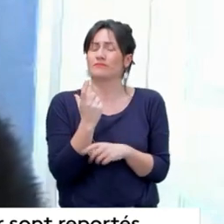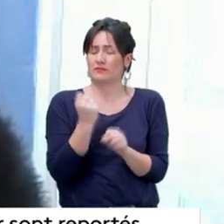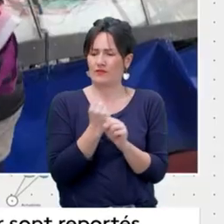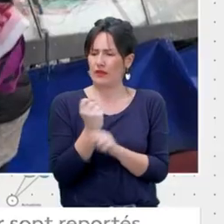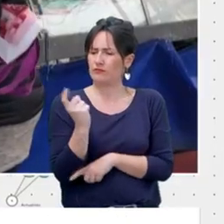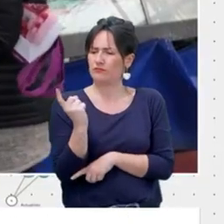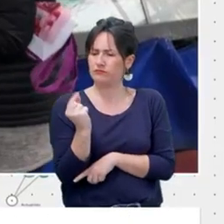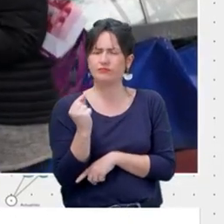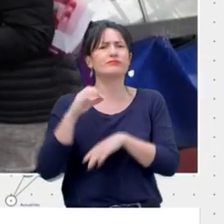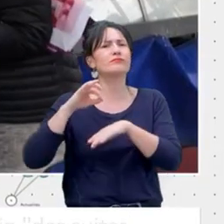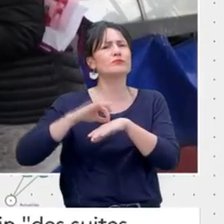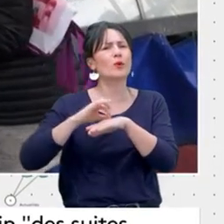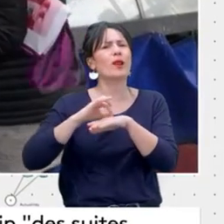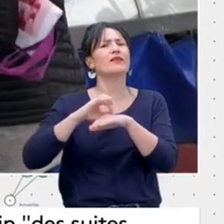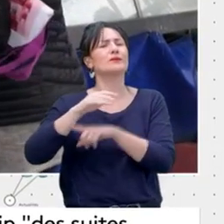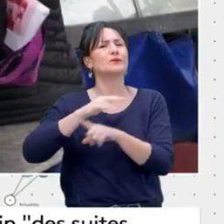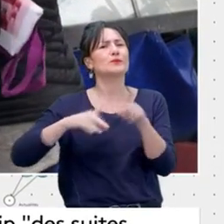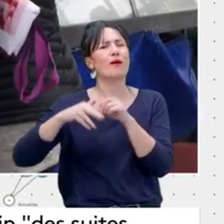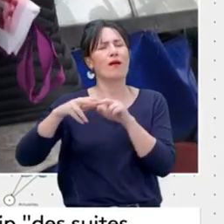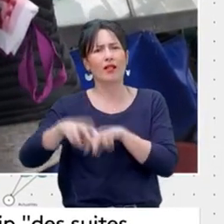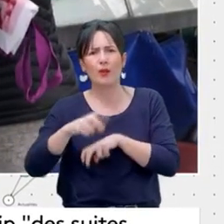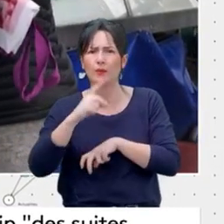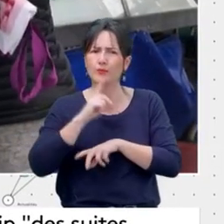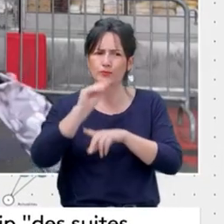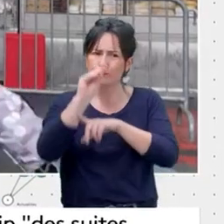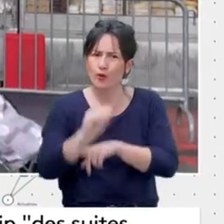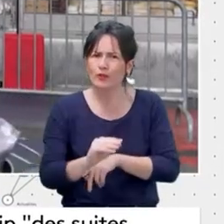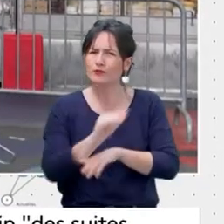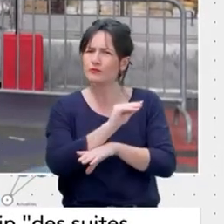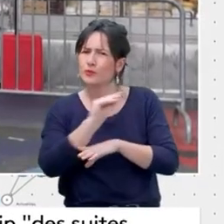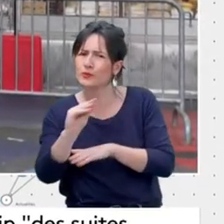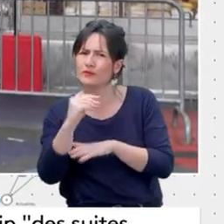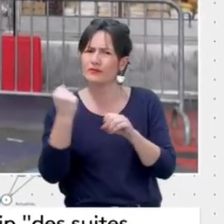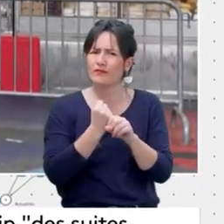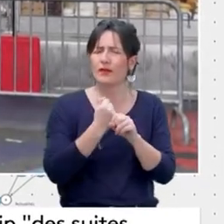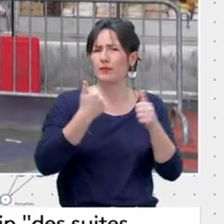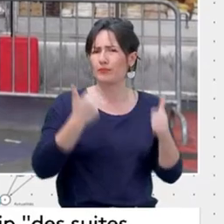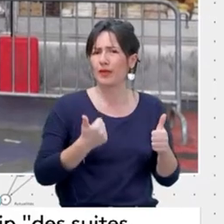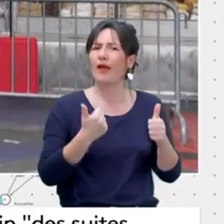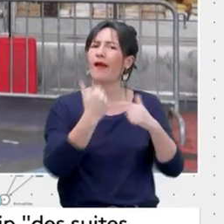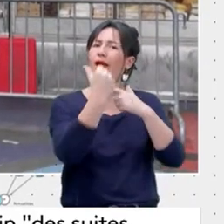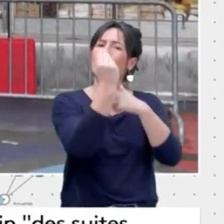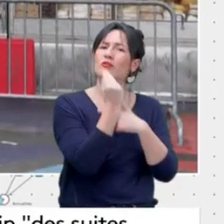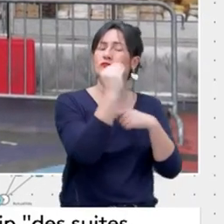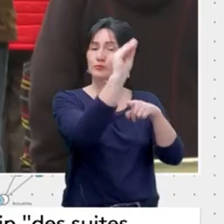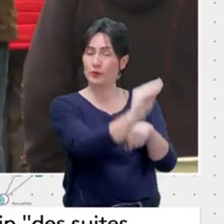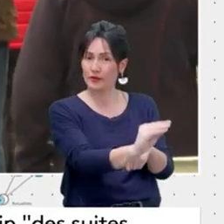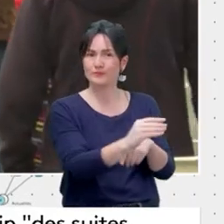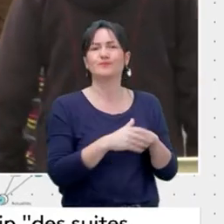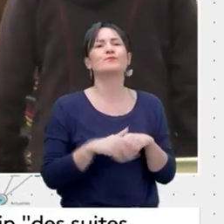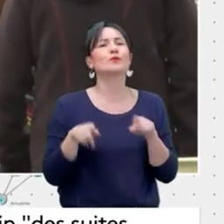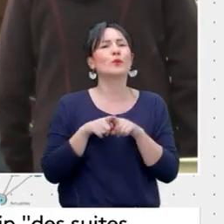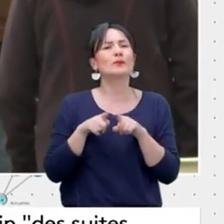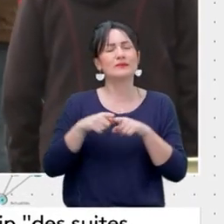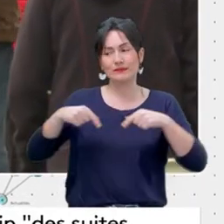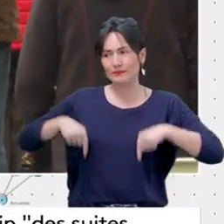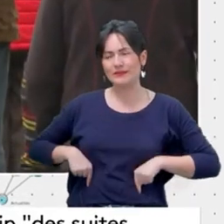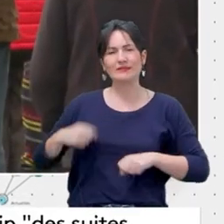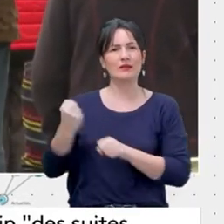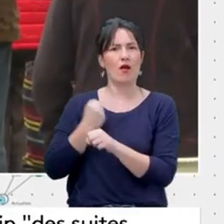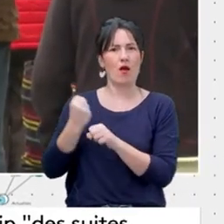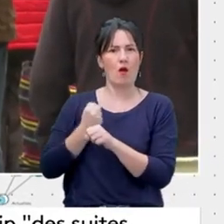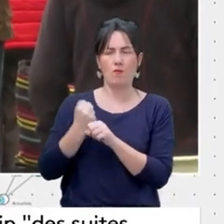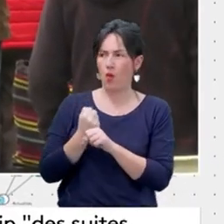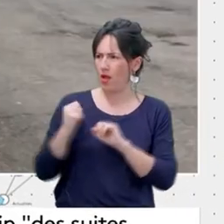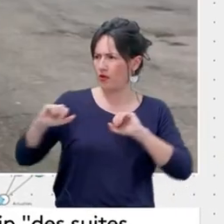agricole pour garantir les bonnes conditions de sécurité pour le travail dans les exploitations. Et nous travaillons avec le ministère de l'Emploi pour qu'ils puissent